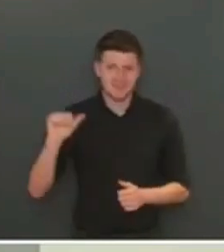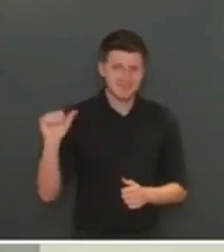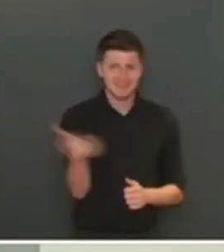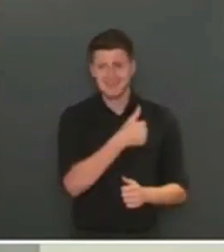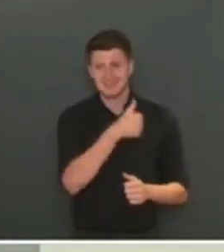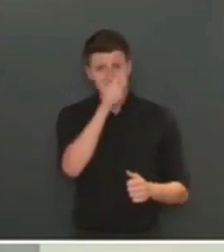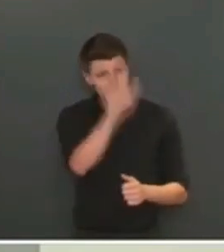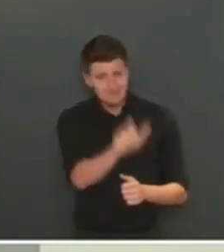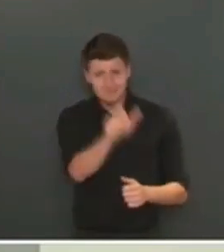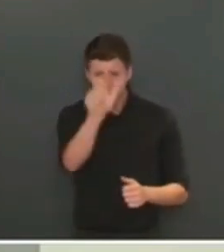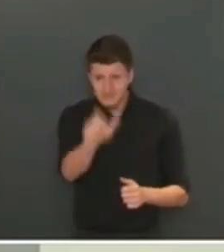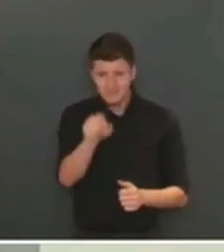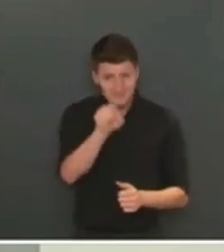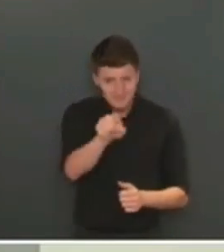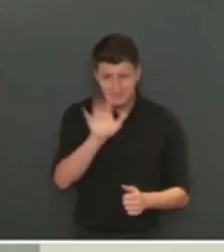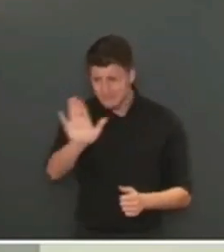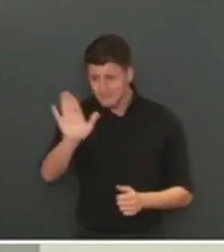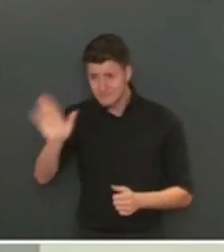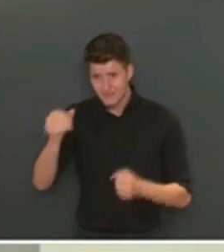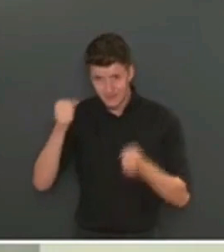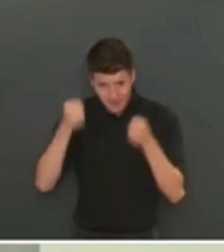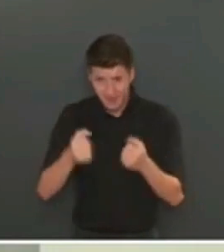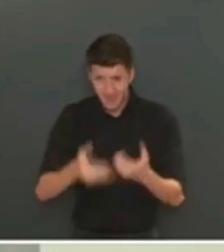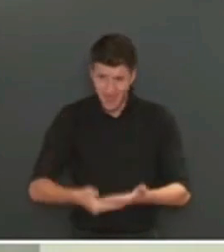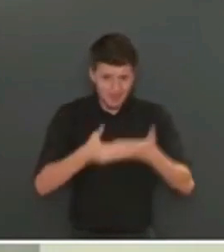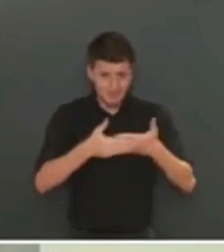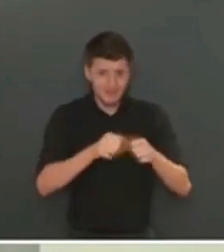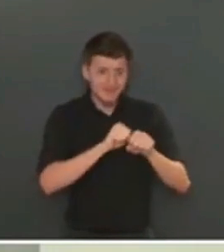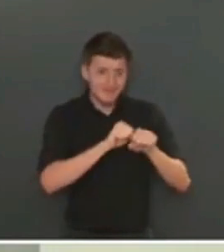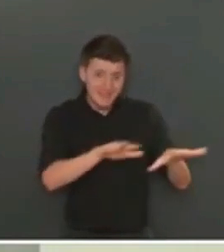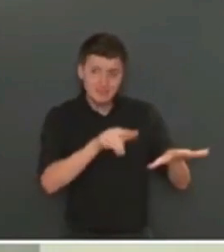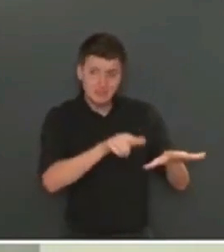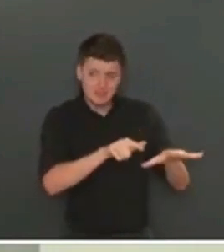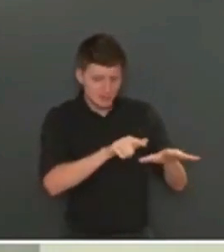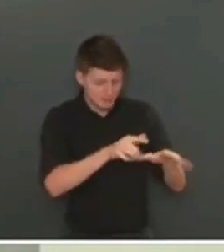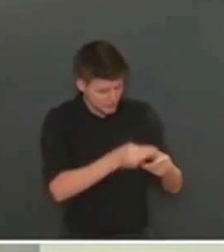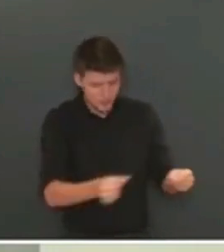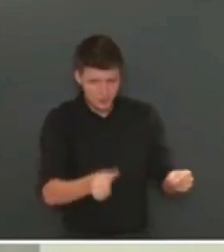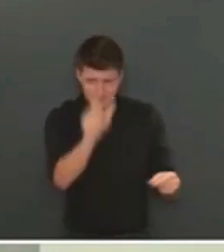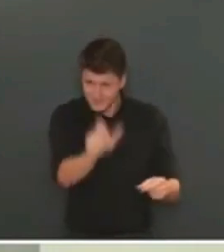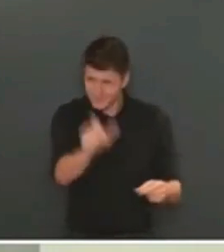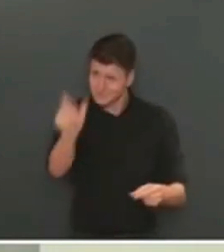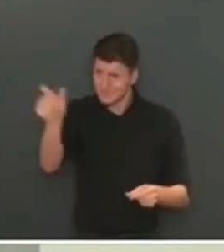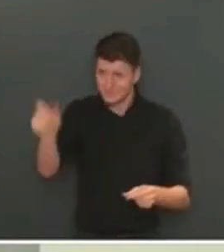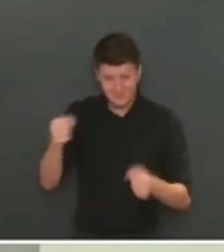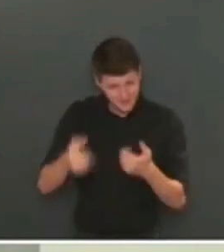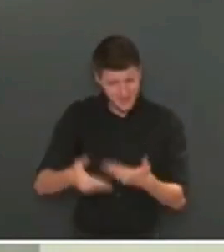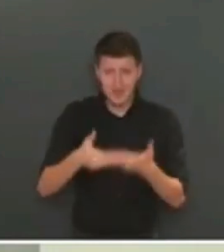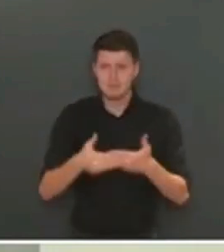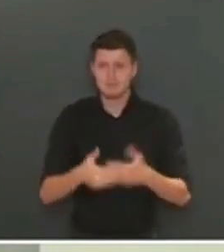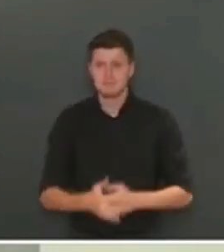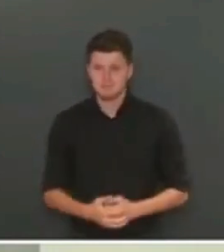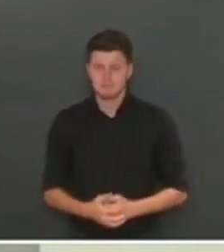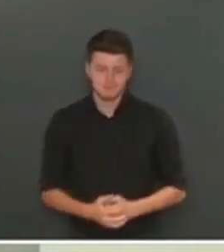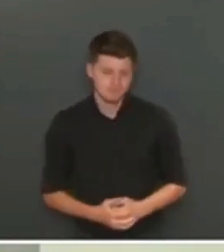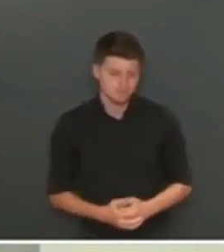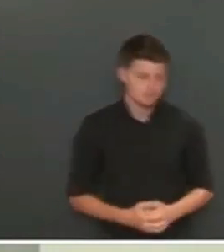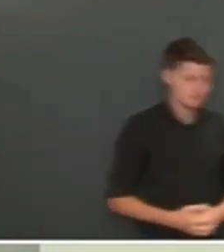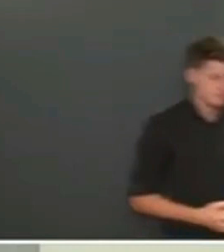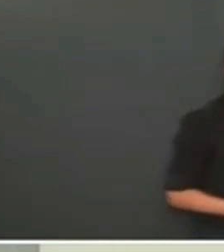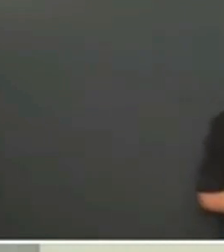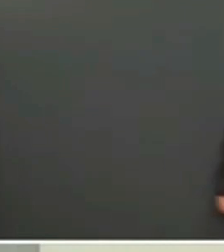ومن يطرف المزيدين لحصول للغاية ينظر هنجيء محترى